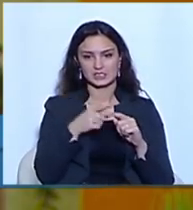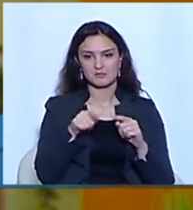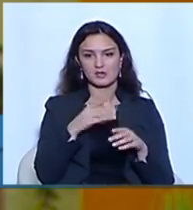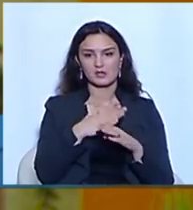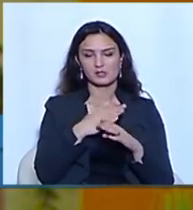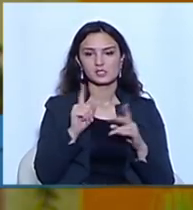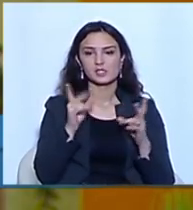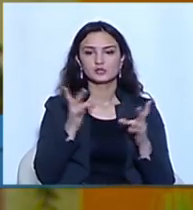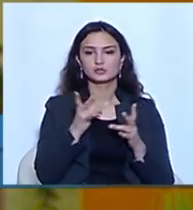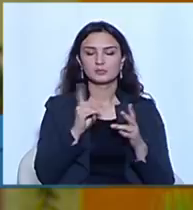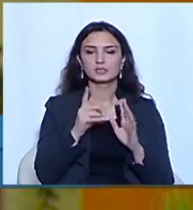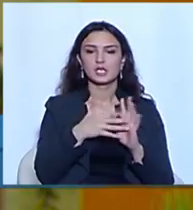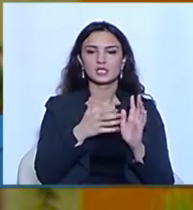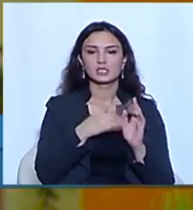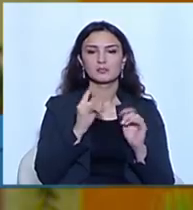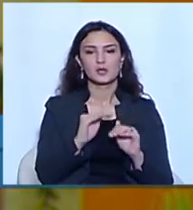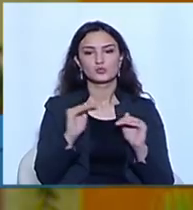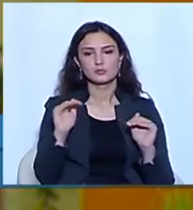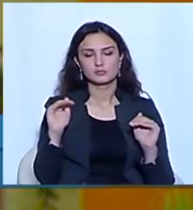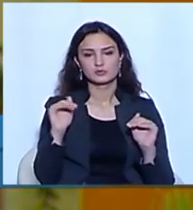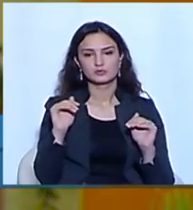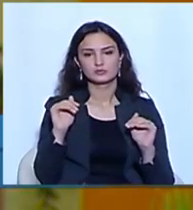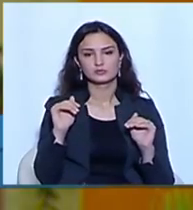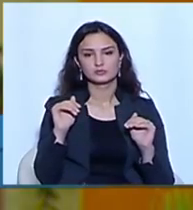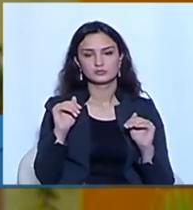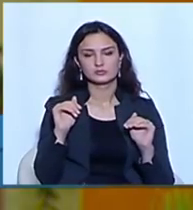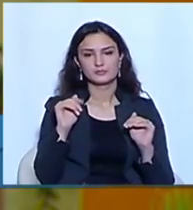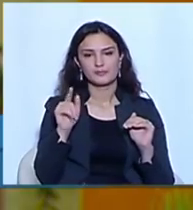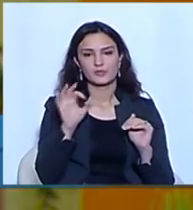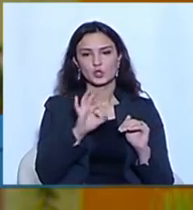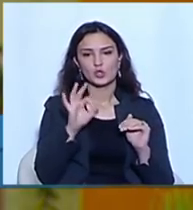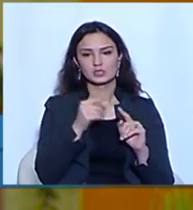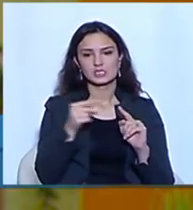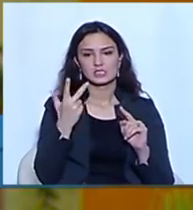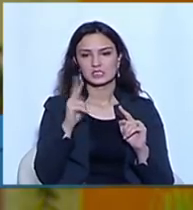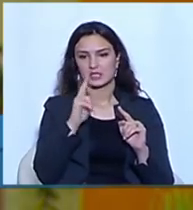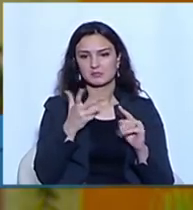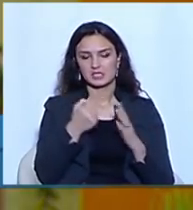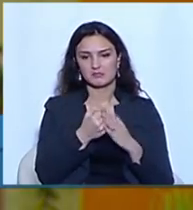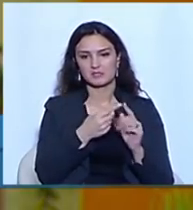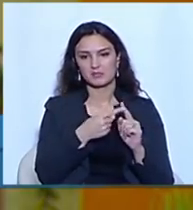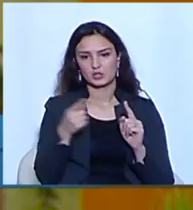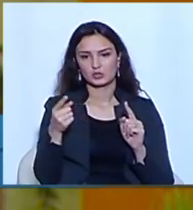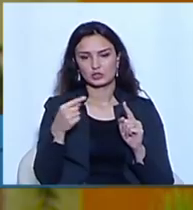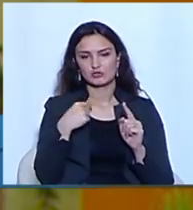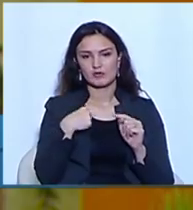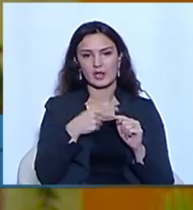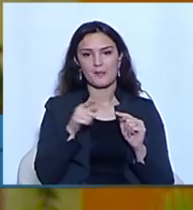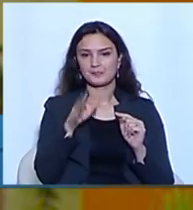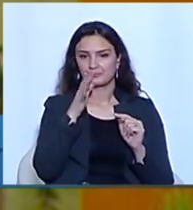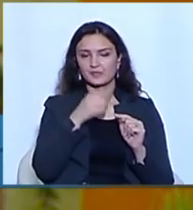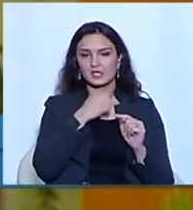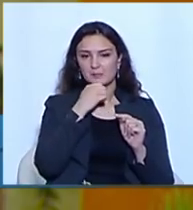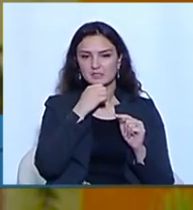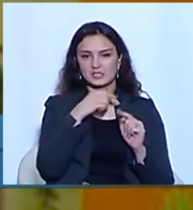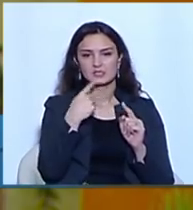არის, რა სჭირდებათ, რა აკლიათ ბავშვებს, საგანგებოდ გამოყავით 0-დან 3 წლამდე პერიოდი. ჩვენ ამ ასაკს